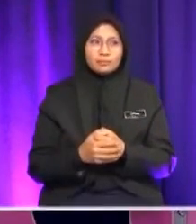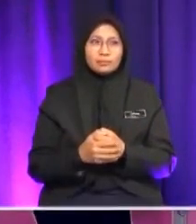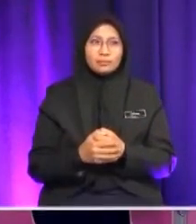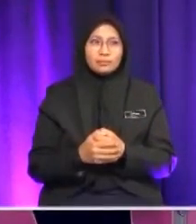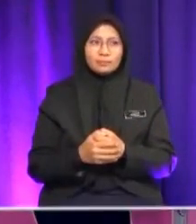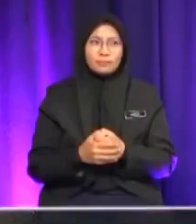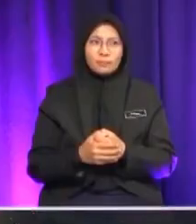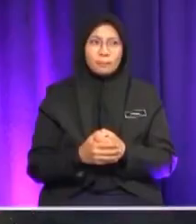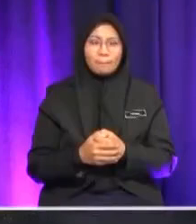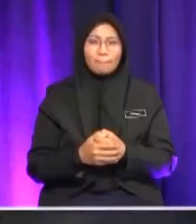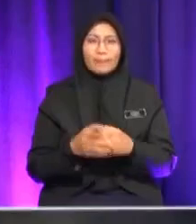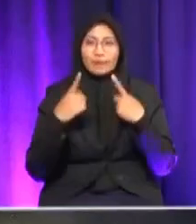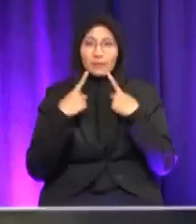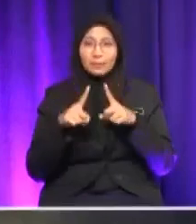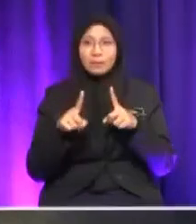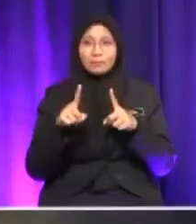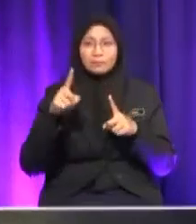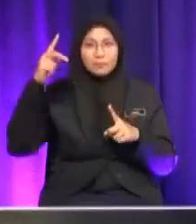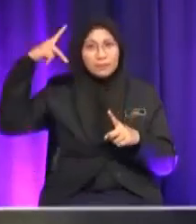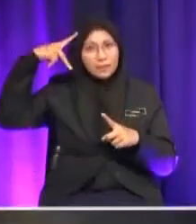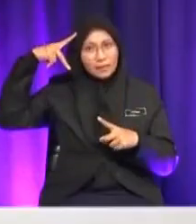daripada Pritika?